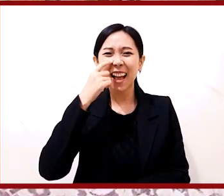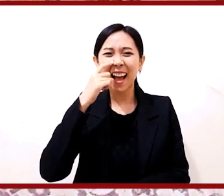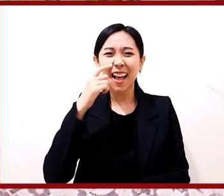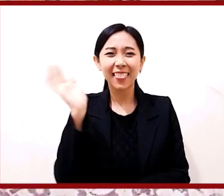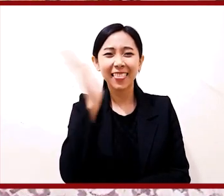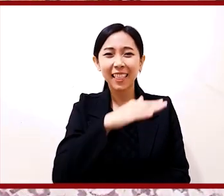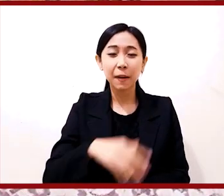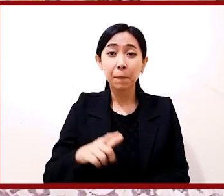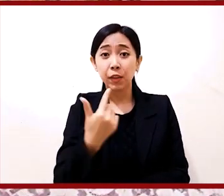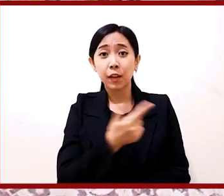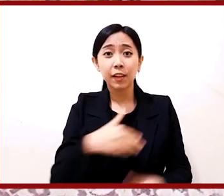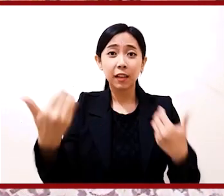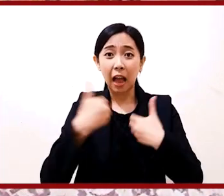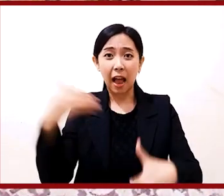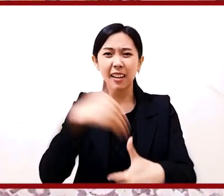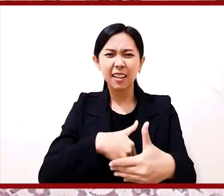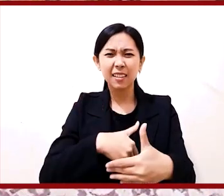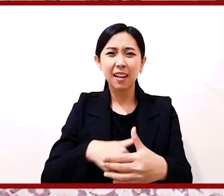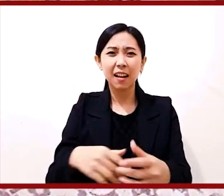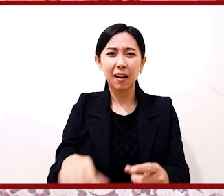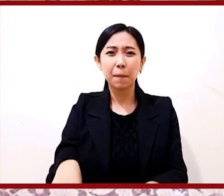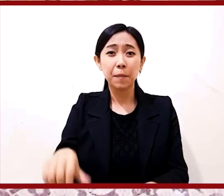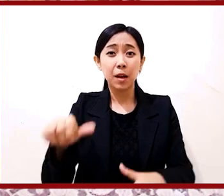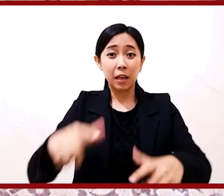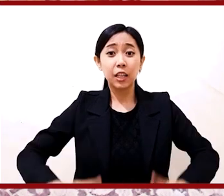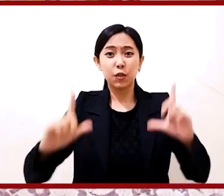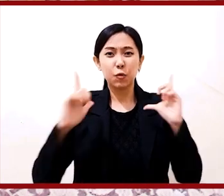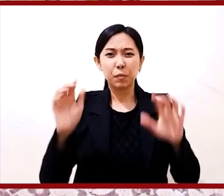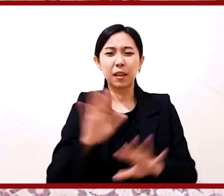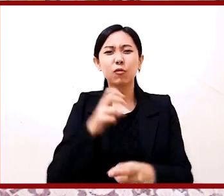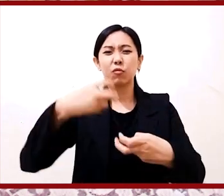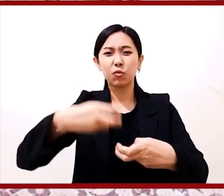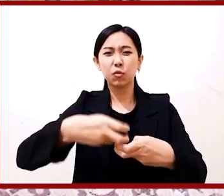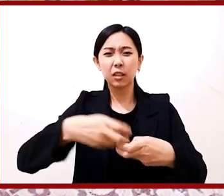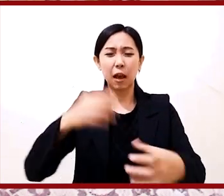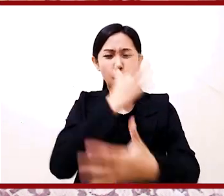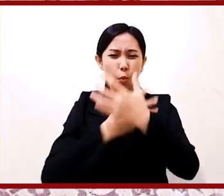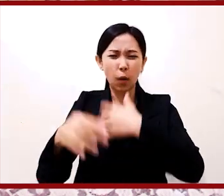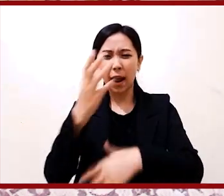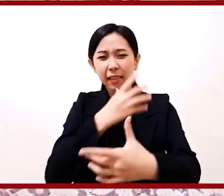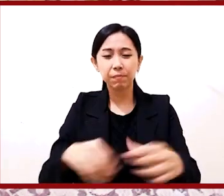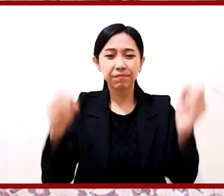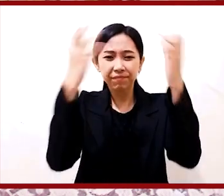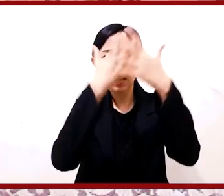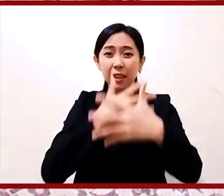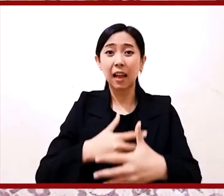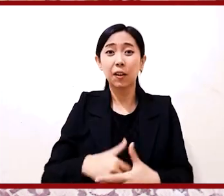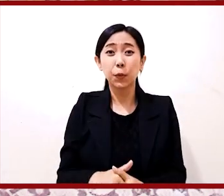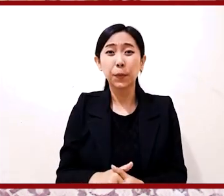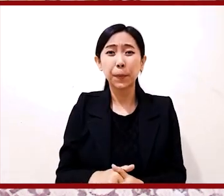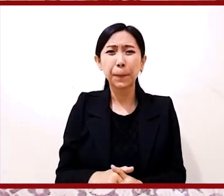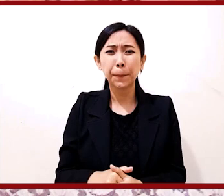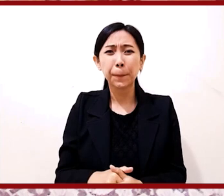bosan. Memang kita tengah berada dalam situasi yang tidak mudah, bahkan mungkin kita khawatir dan